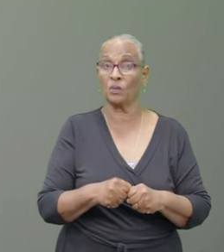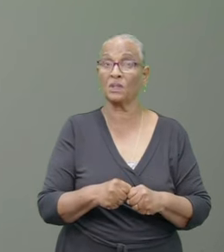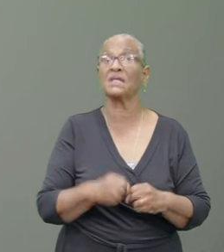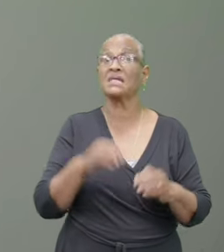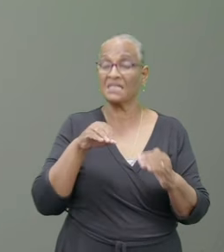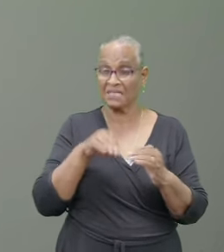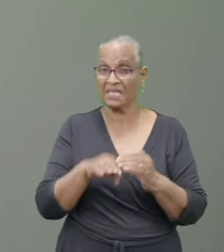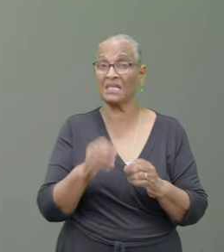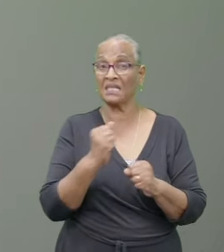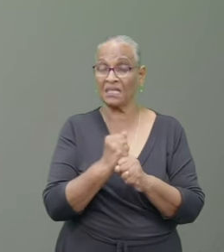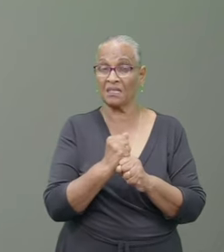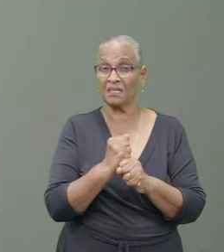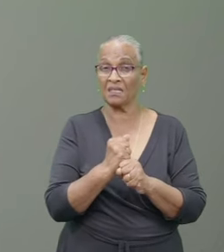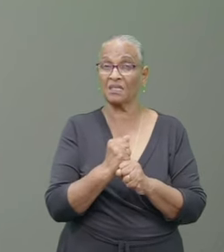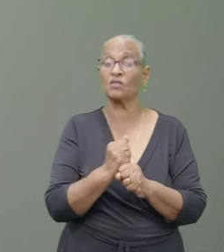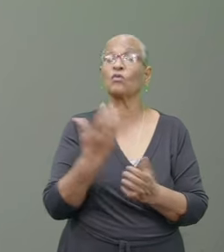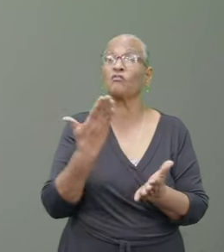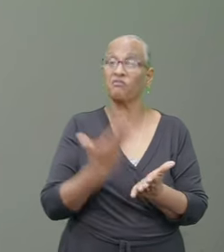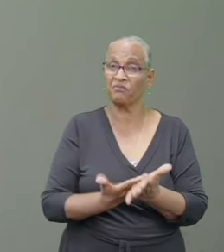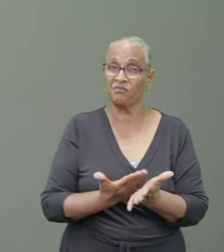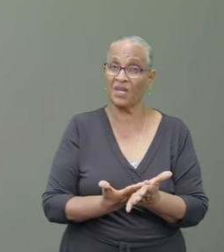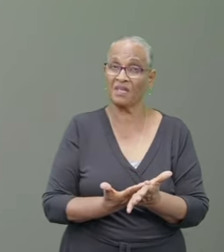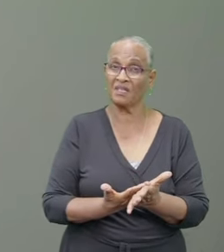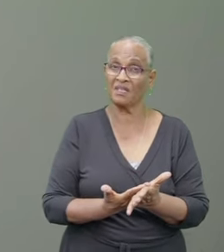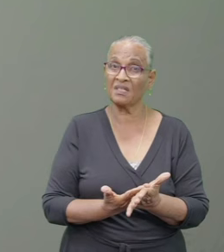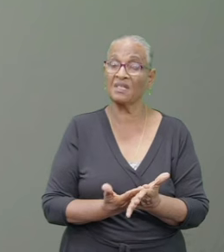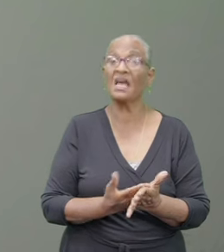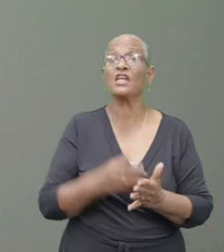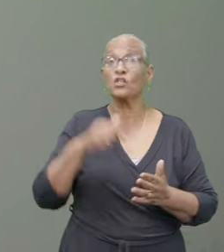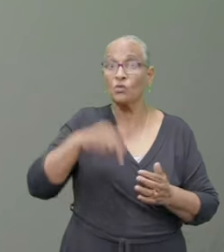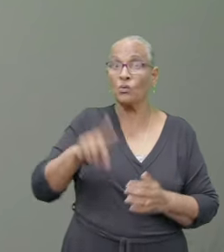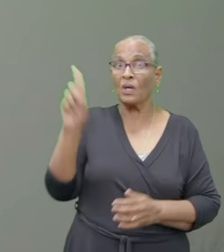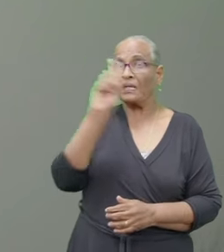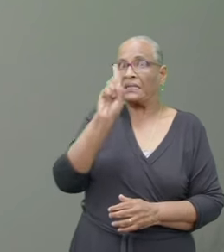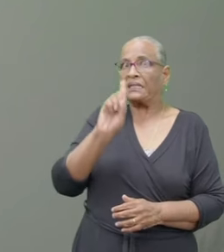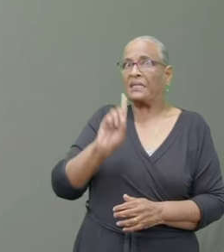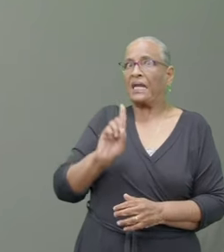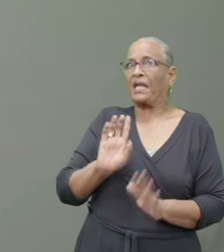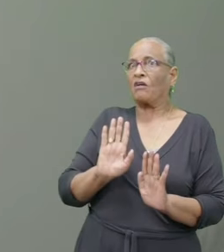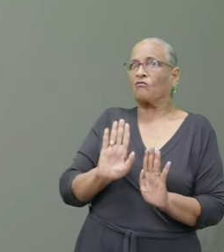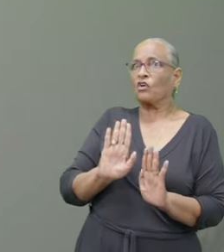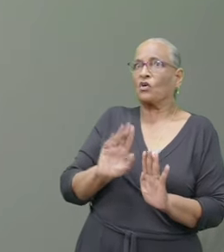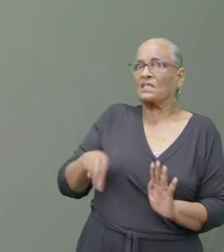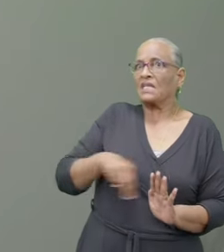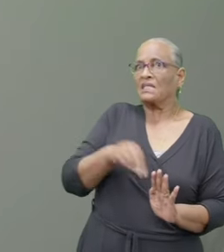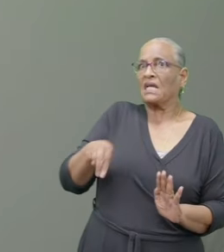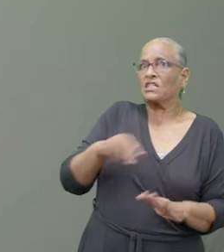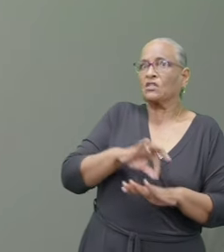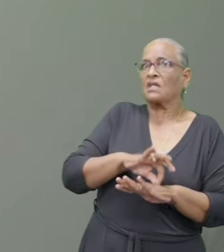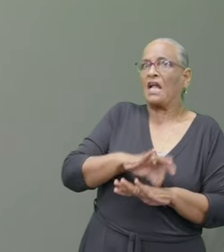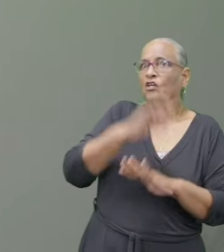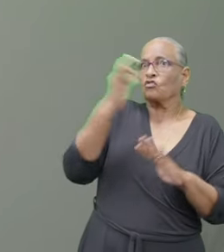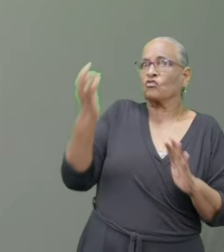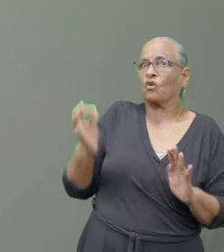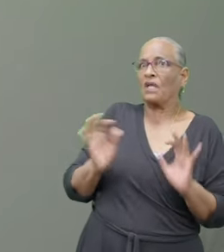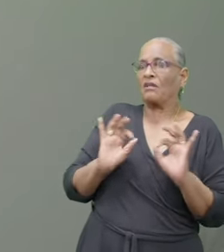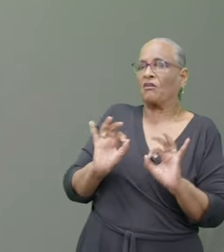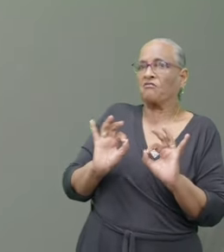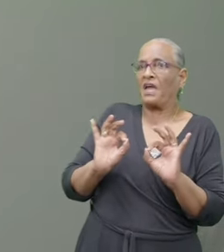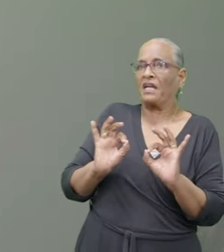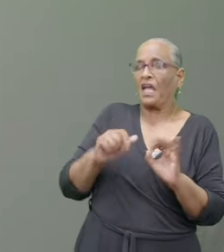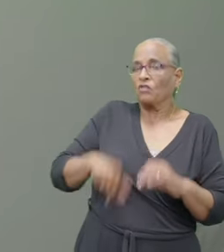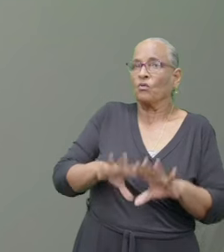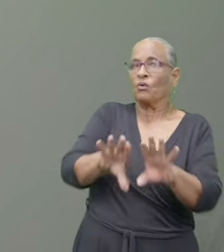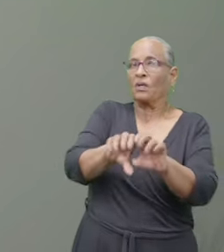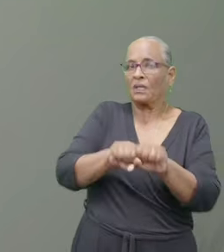ingegeven door onder andere het feit dat er een dreiging is voor onze nationale gezondheidsveiligheid. Dat de toegang